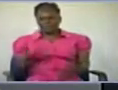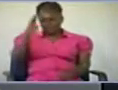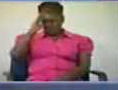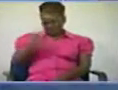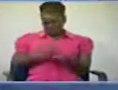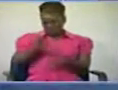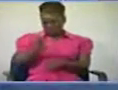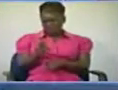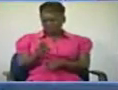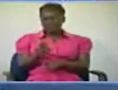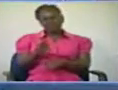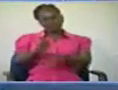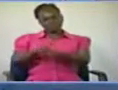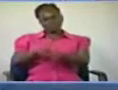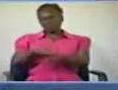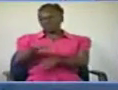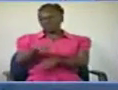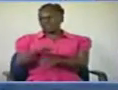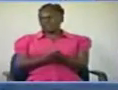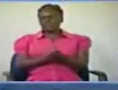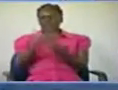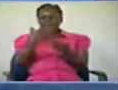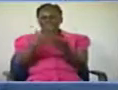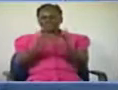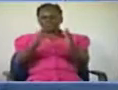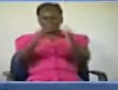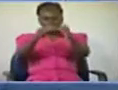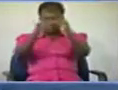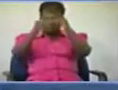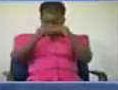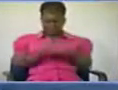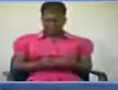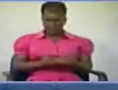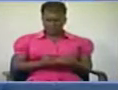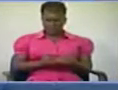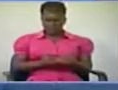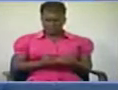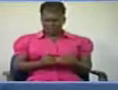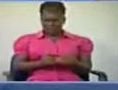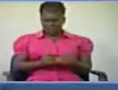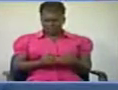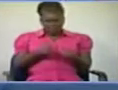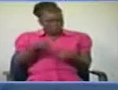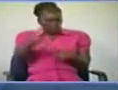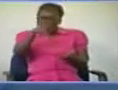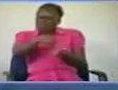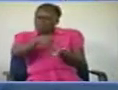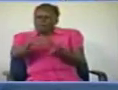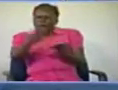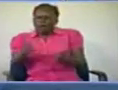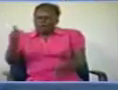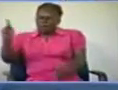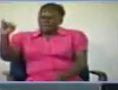wako bwana? Kuzuri. Ndiyo bwana. Asante sana. Okay. Alafu kando yake kwanza wewe bwana tuambie unahusikaje pale katika KCD?